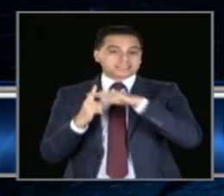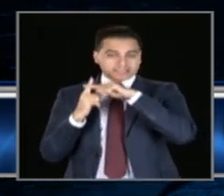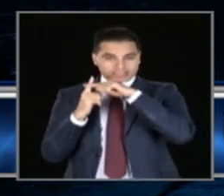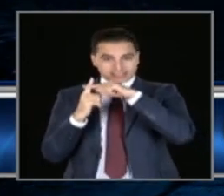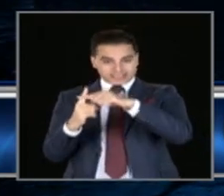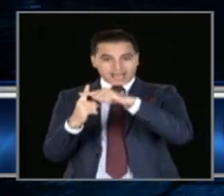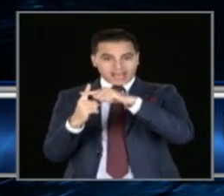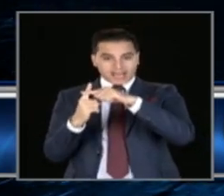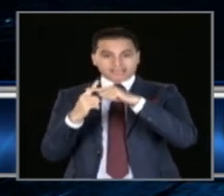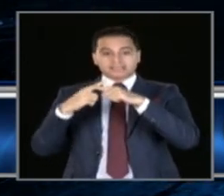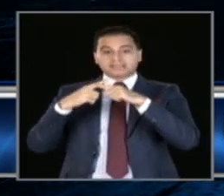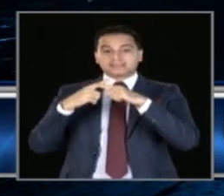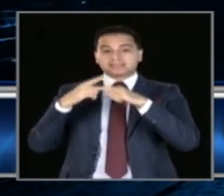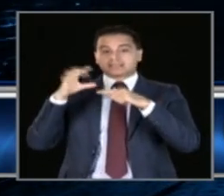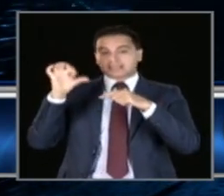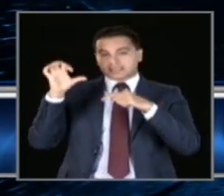156